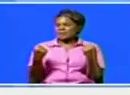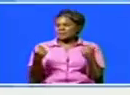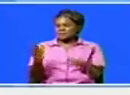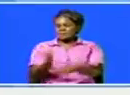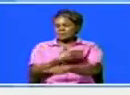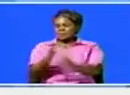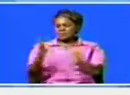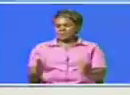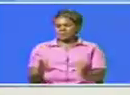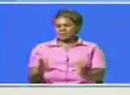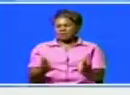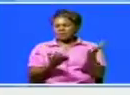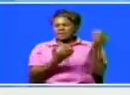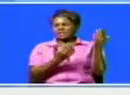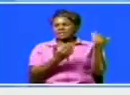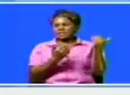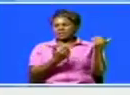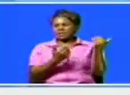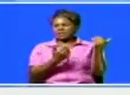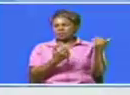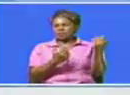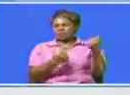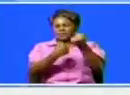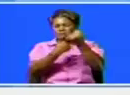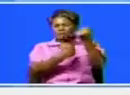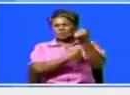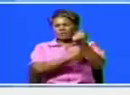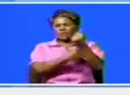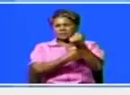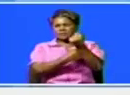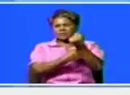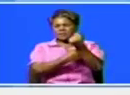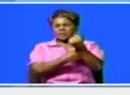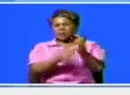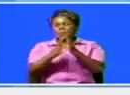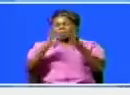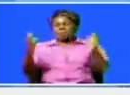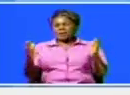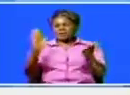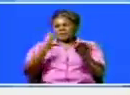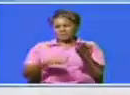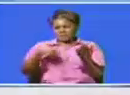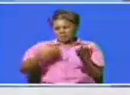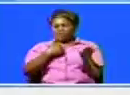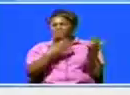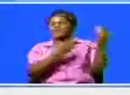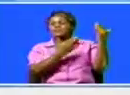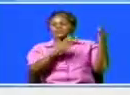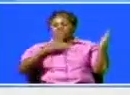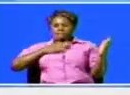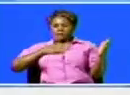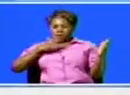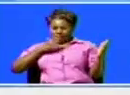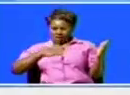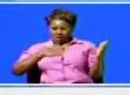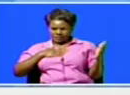msanii anaweka expectations za mafans mbele kushinda zake. Mimi niko na expectations zangu.